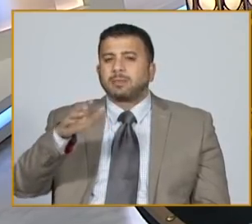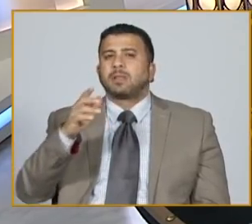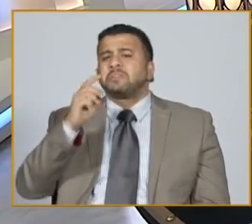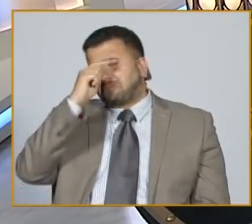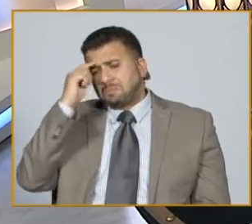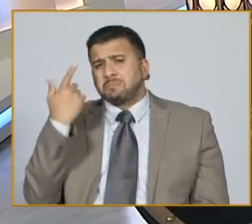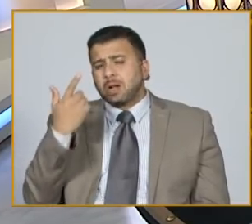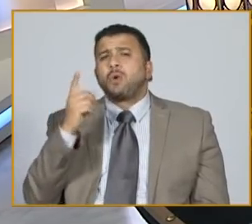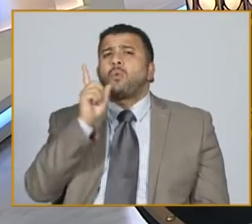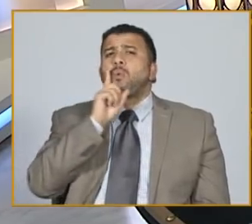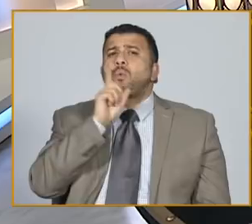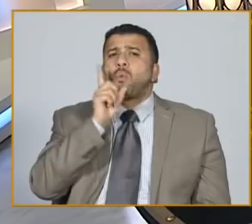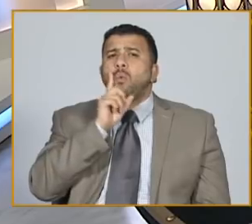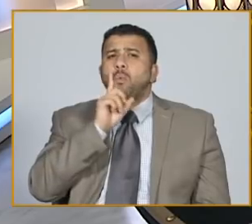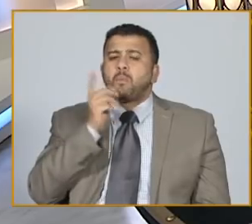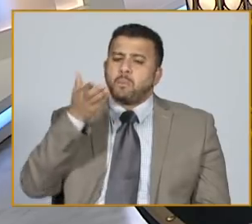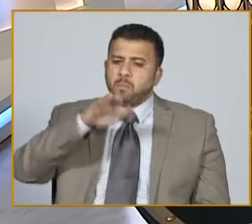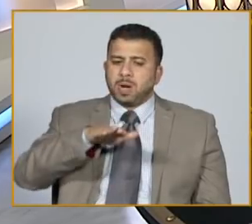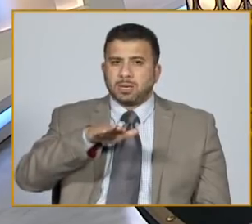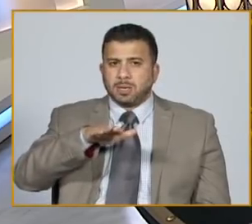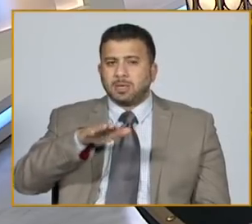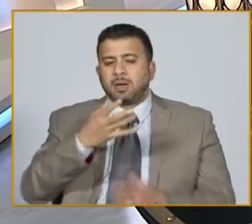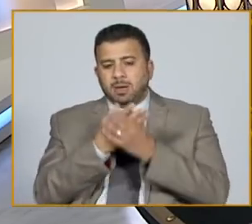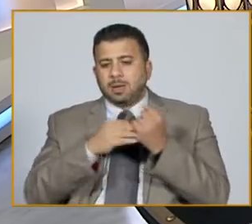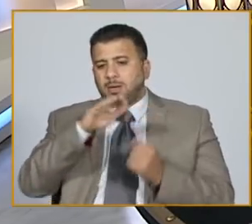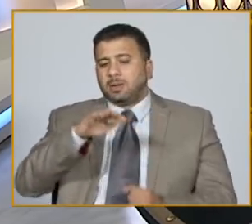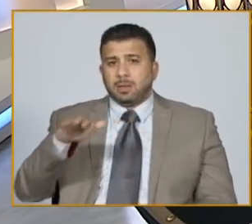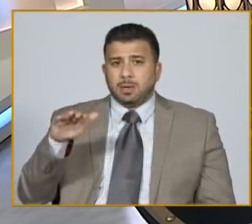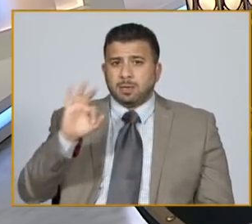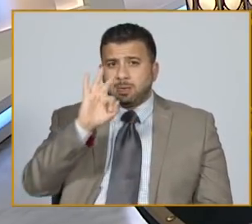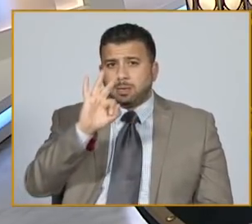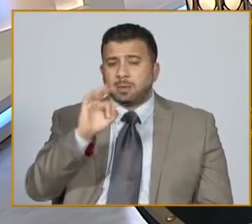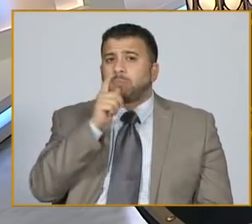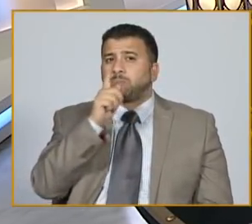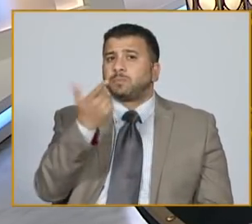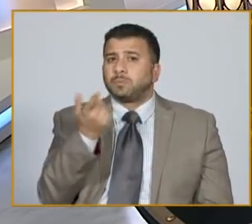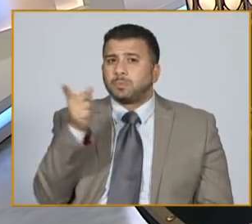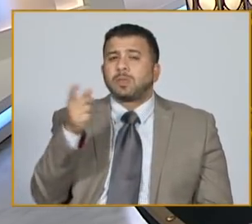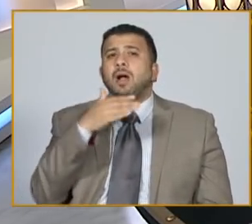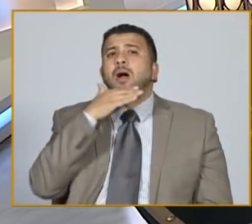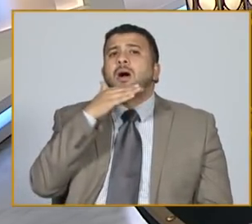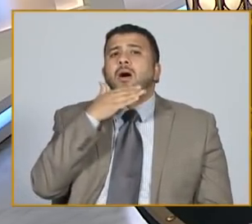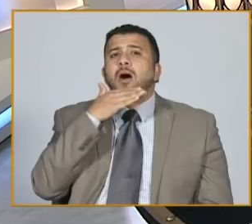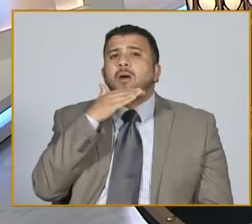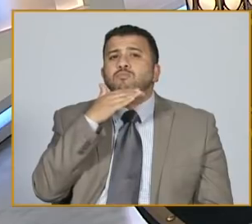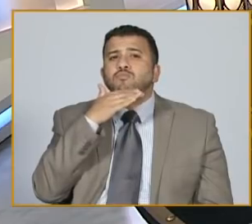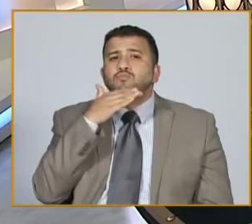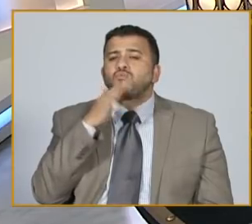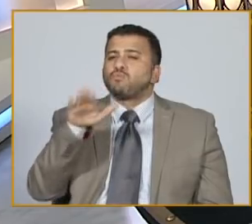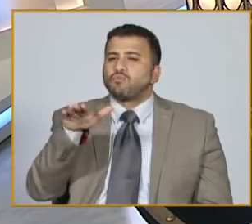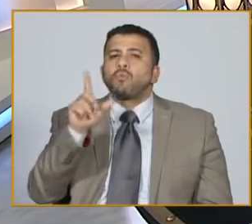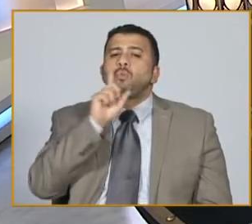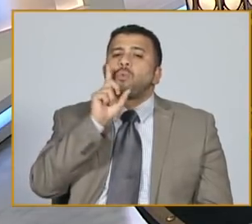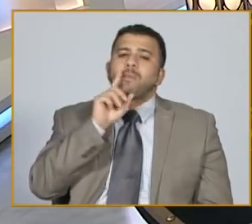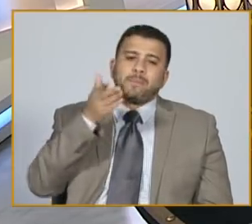3 أطفال ووالدهم عنده مرتب يكفيه، فماذا يجب العمل به نحو هذا الراتب